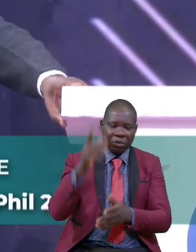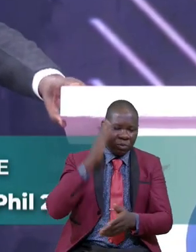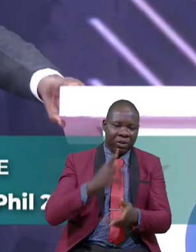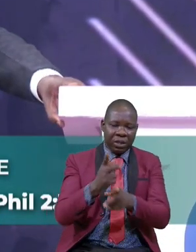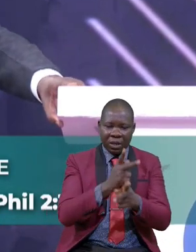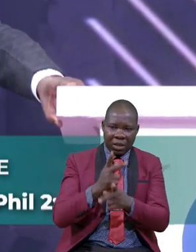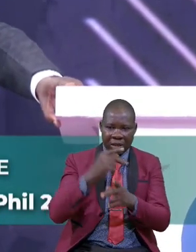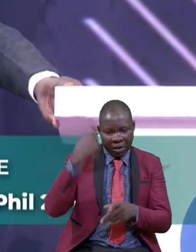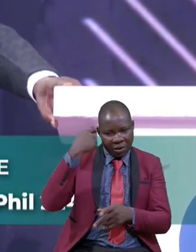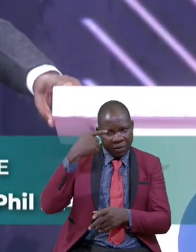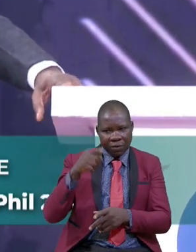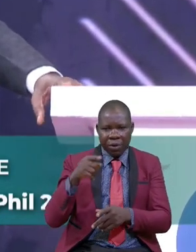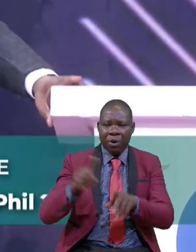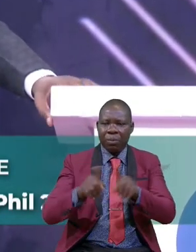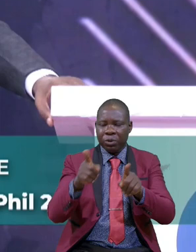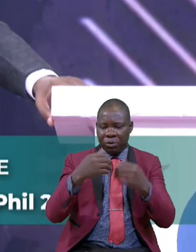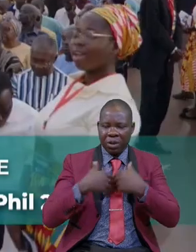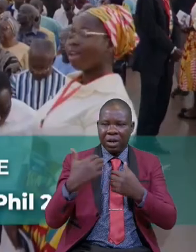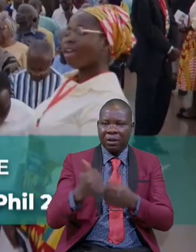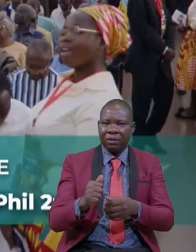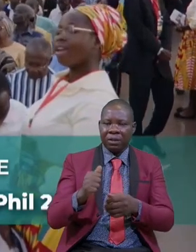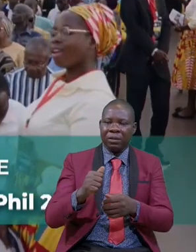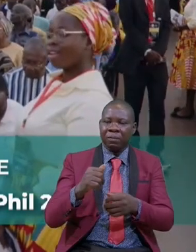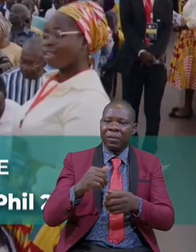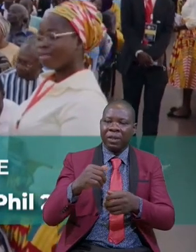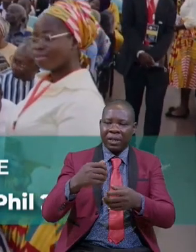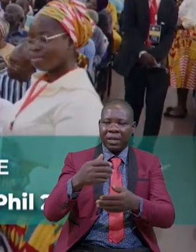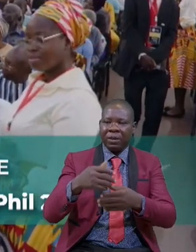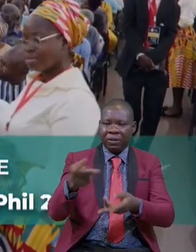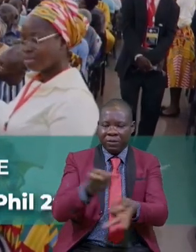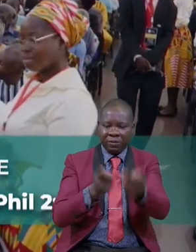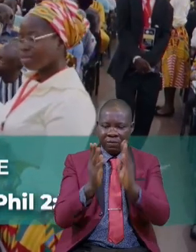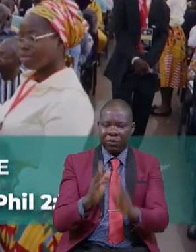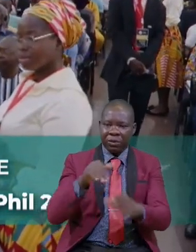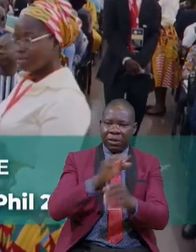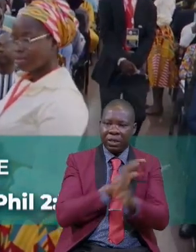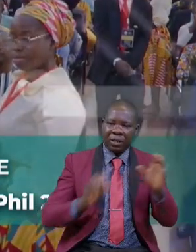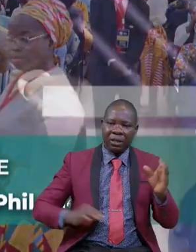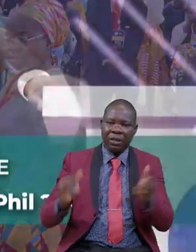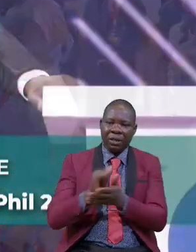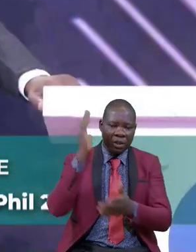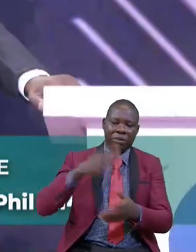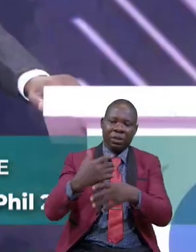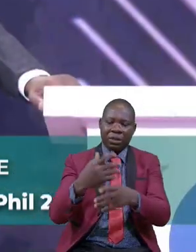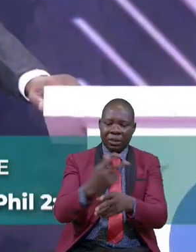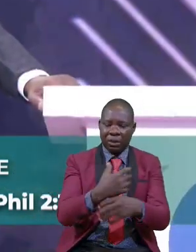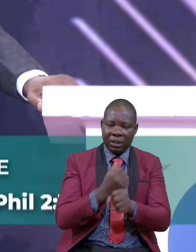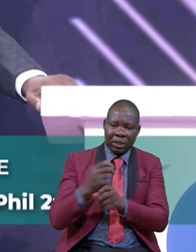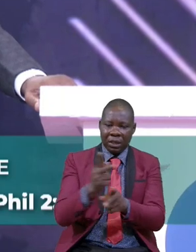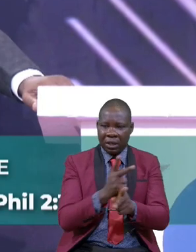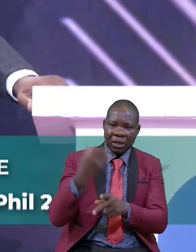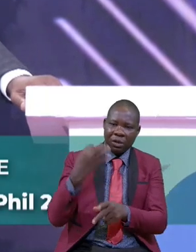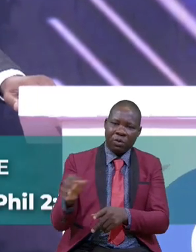en Christ going to qui take care va prendre soin you. De toi. He'll take care of your family. Il prendra soin de ta famille. Il prendra soin de